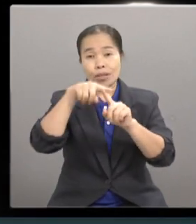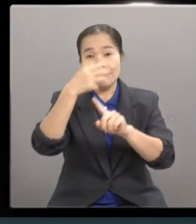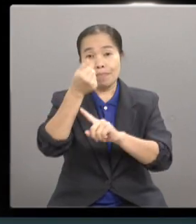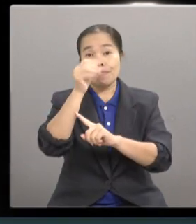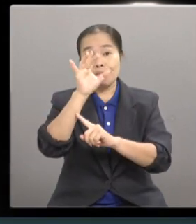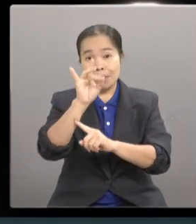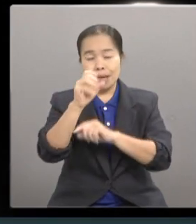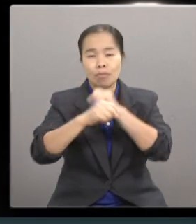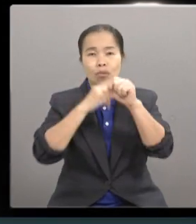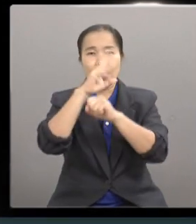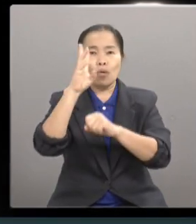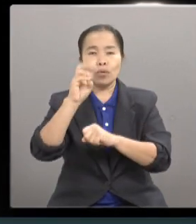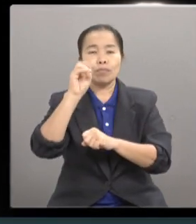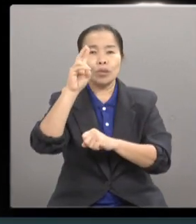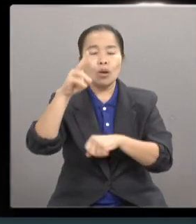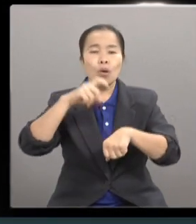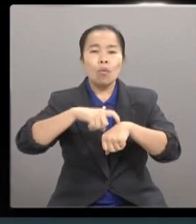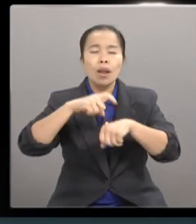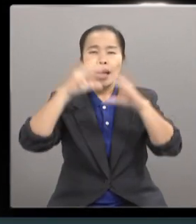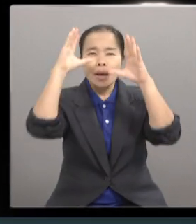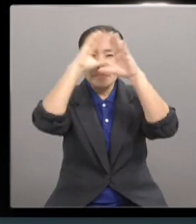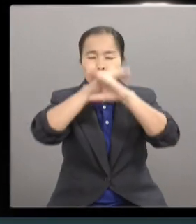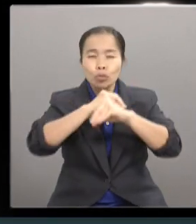เวลา 19 น.25 น.ท.